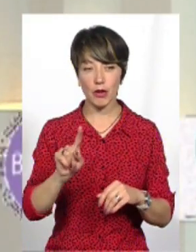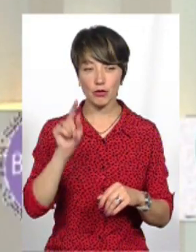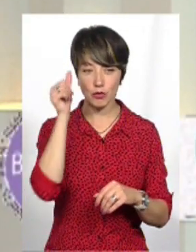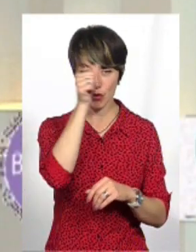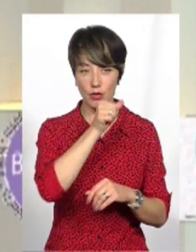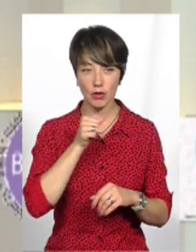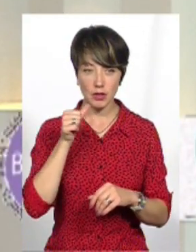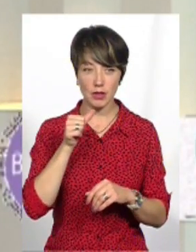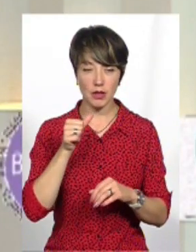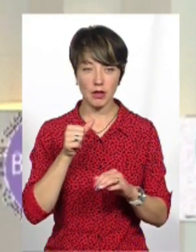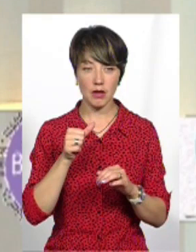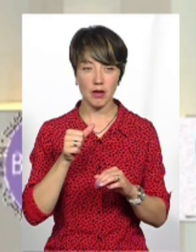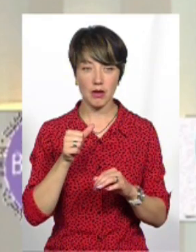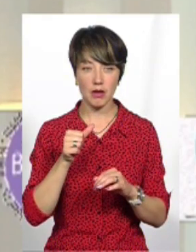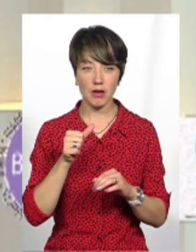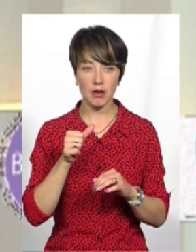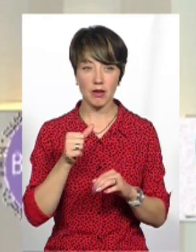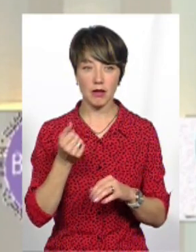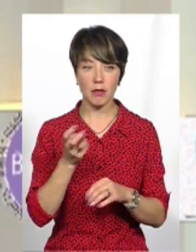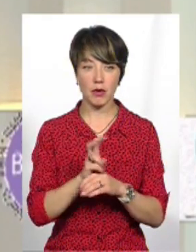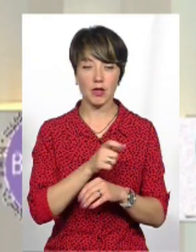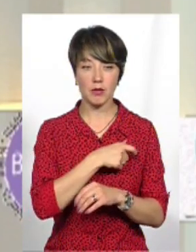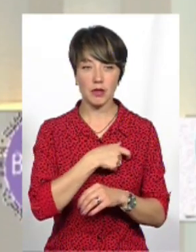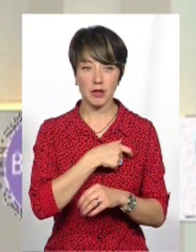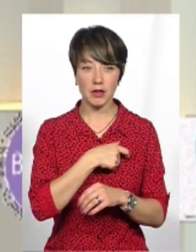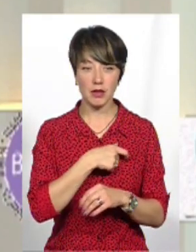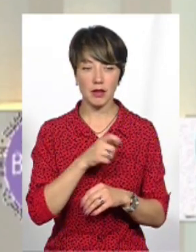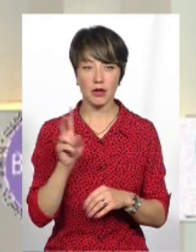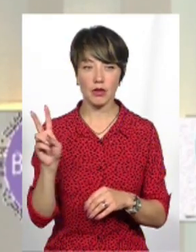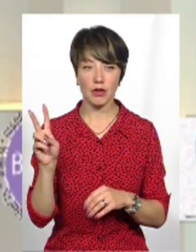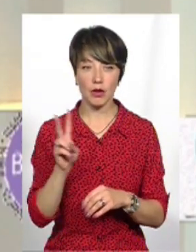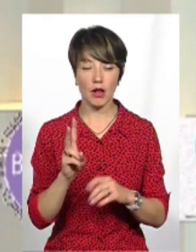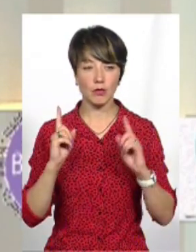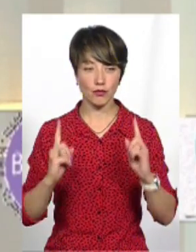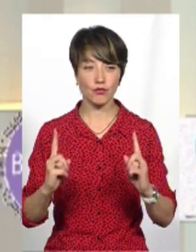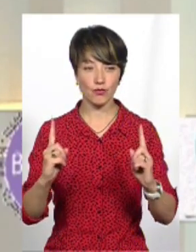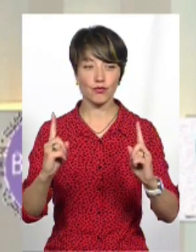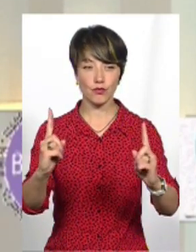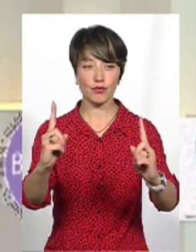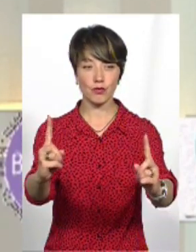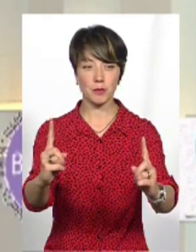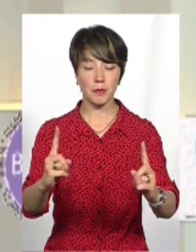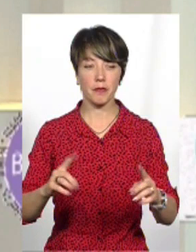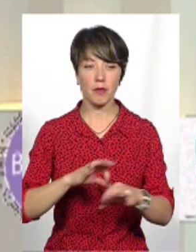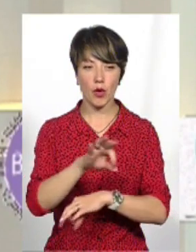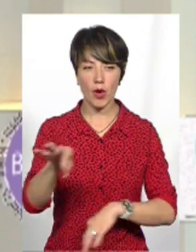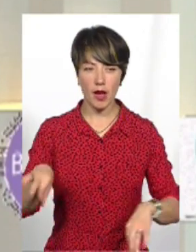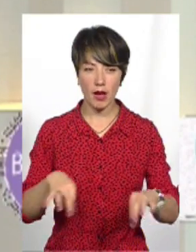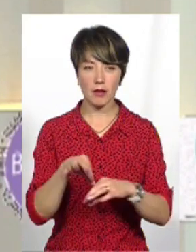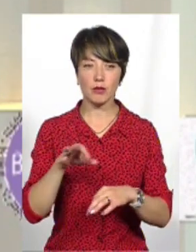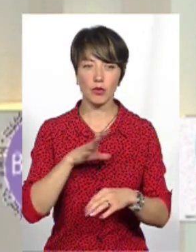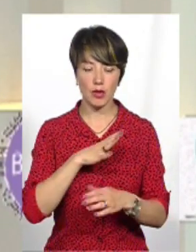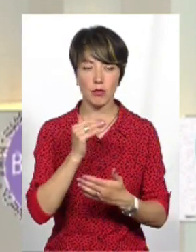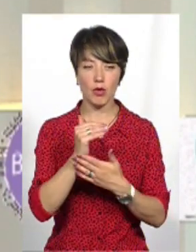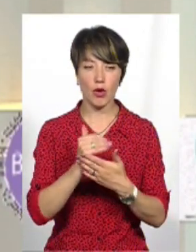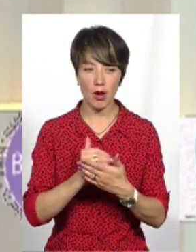91-му році, там, 95-му приходив, коли був депутат, він обіцяв тролейбуси, поставили, якби ці, ну... Словом, цілий проєкт, програма так, були,